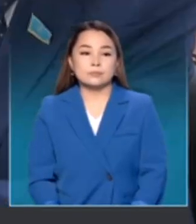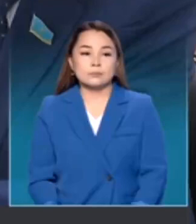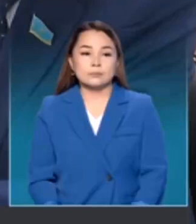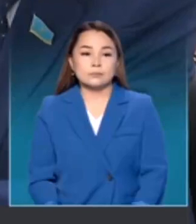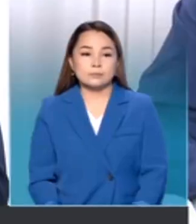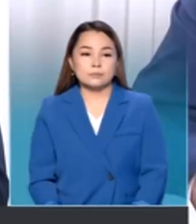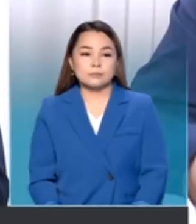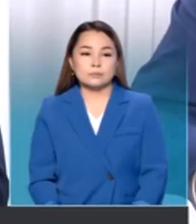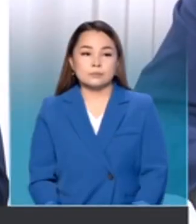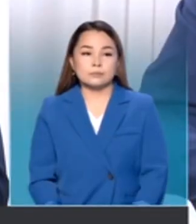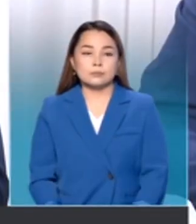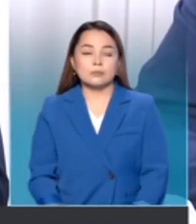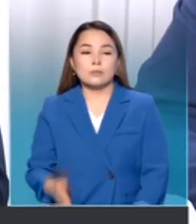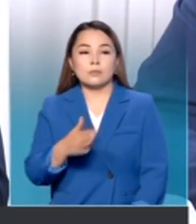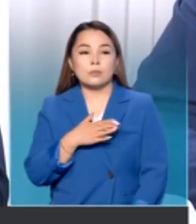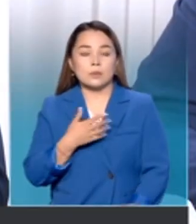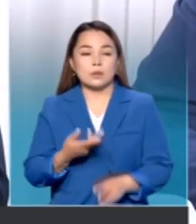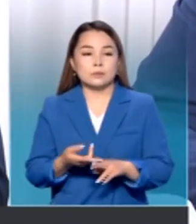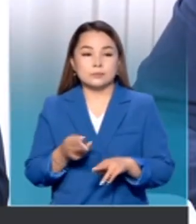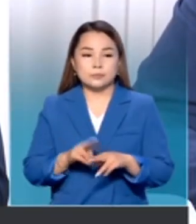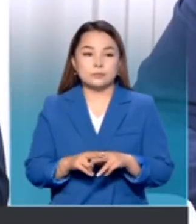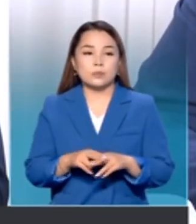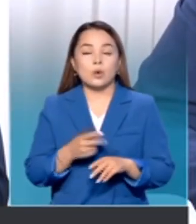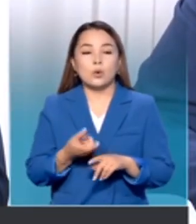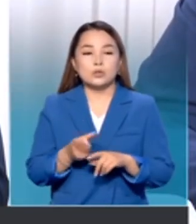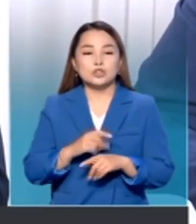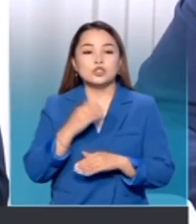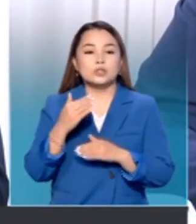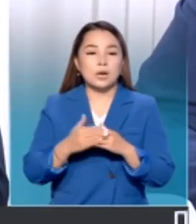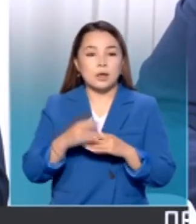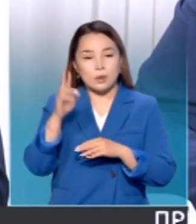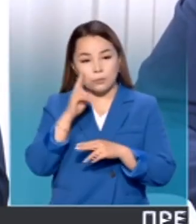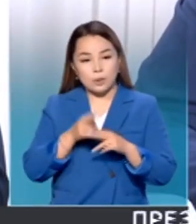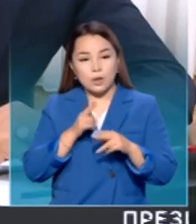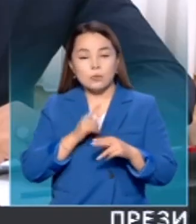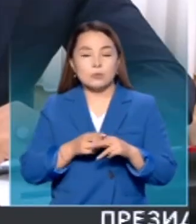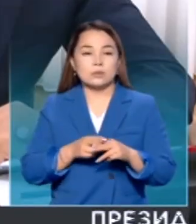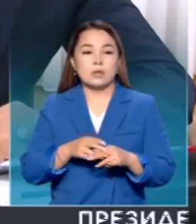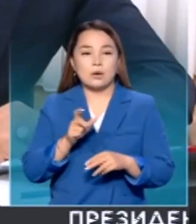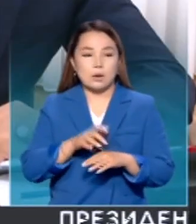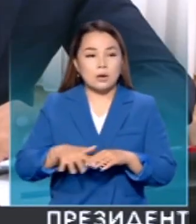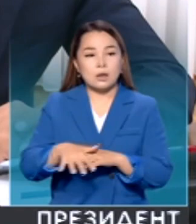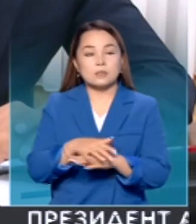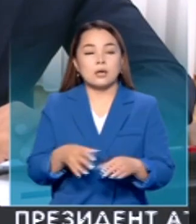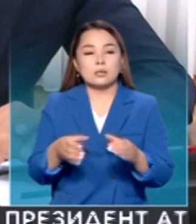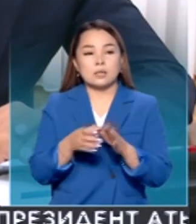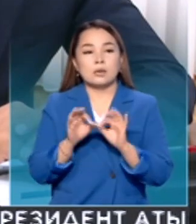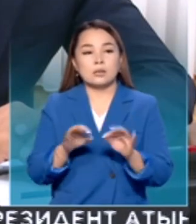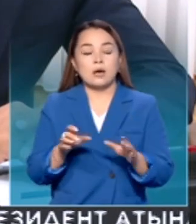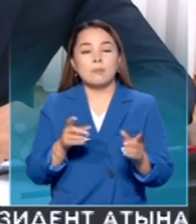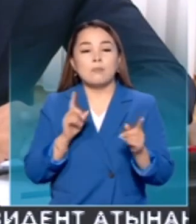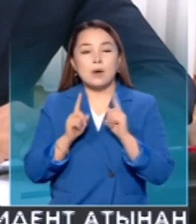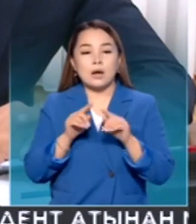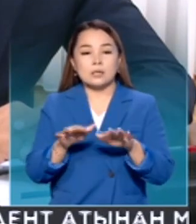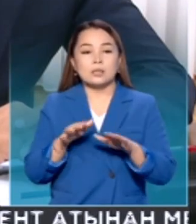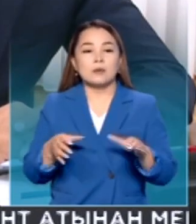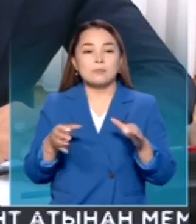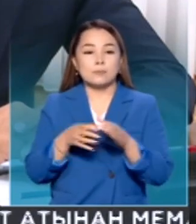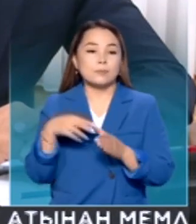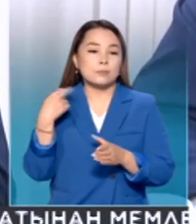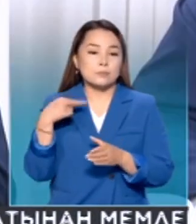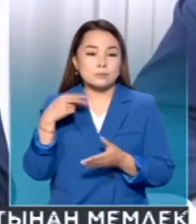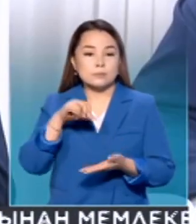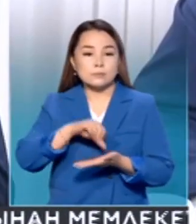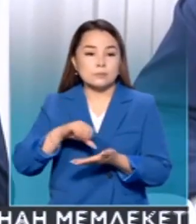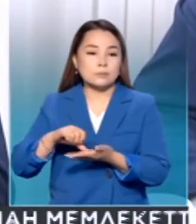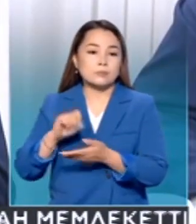Біз енді өте жақын бауырлас халық екенімізді кездескен сайын айтамыз. Парламенттердің тарапынан да президенттеріміздің